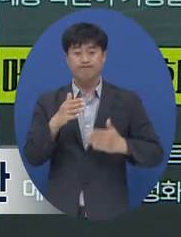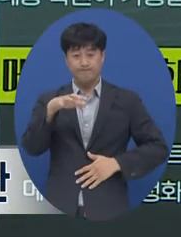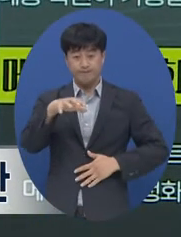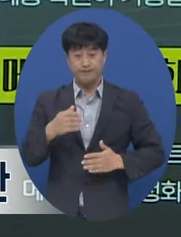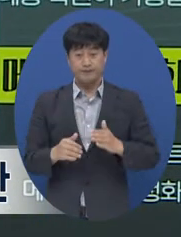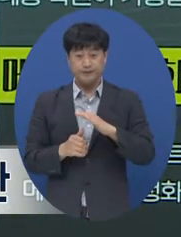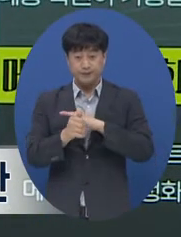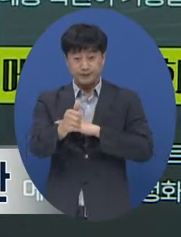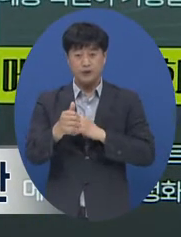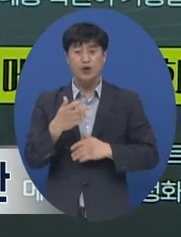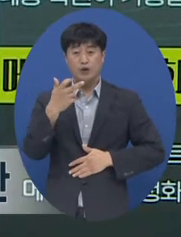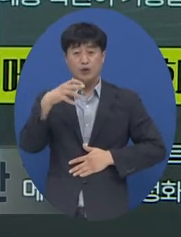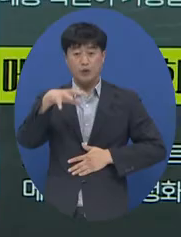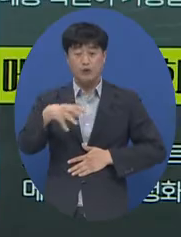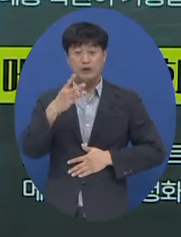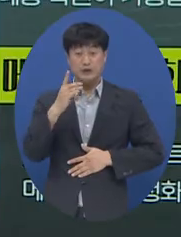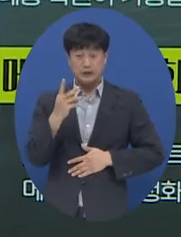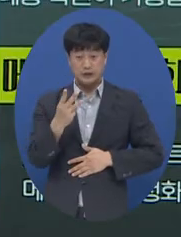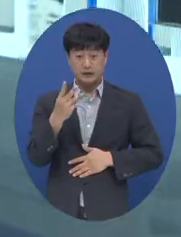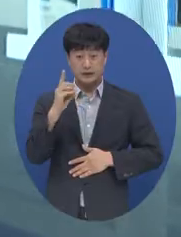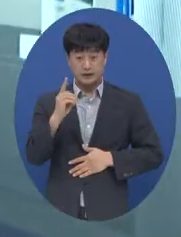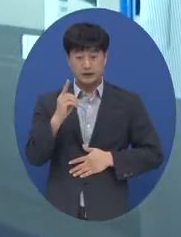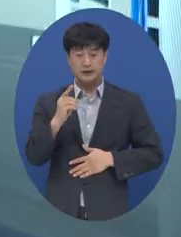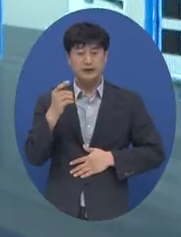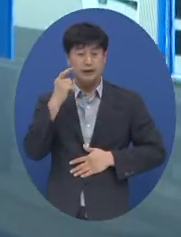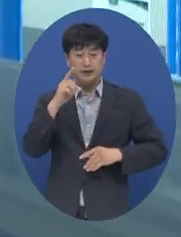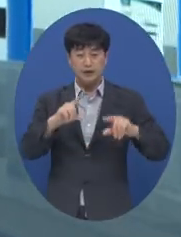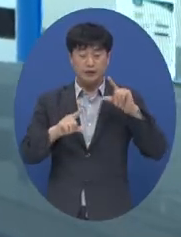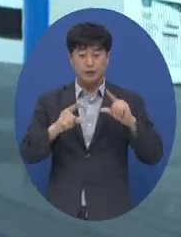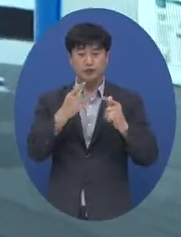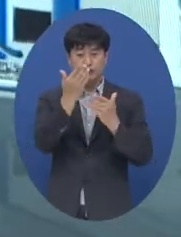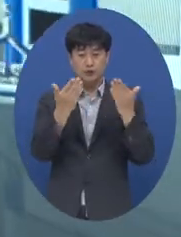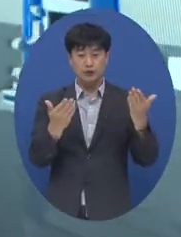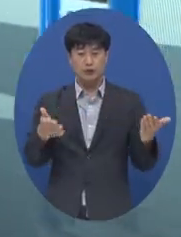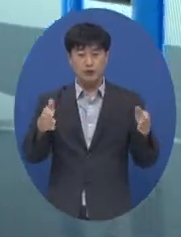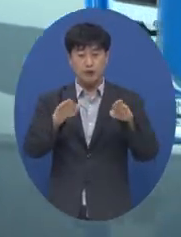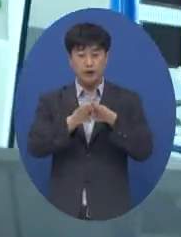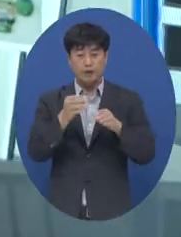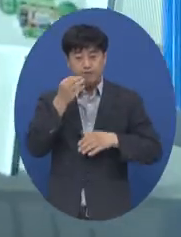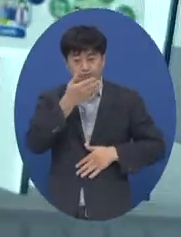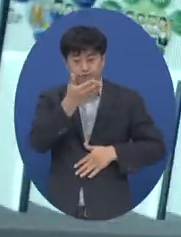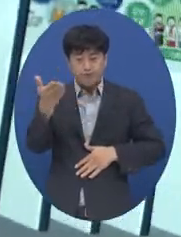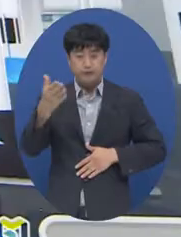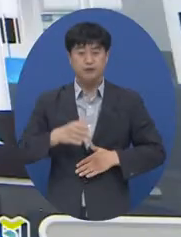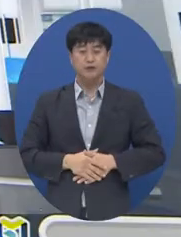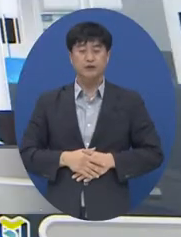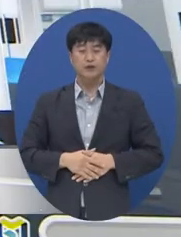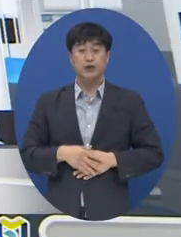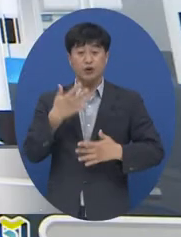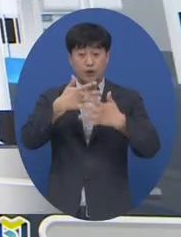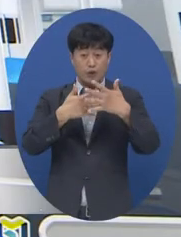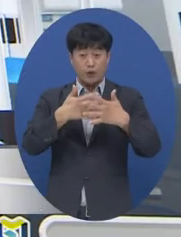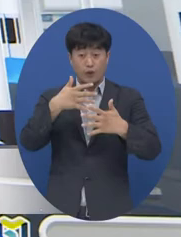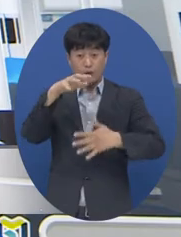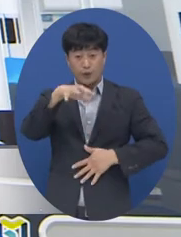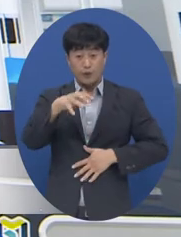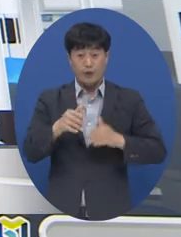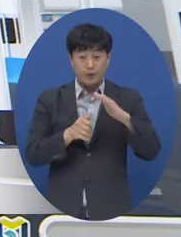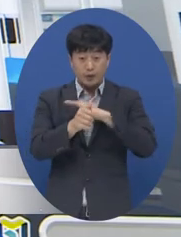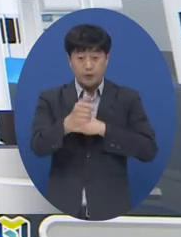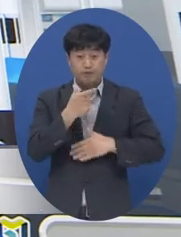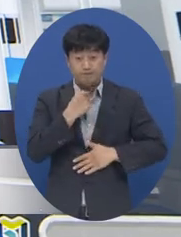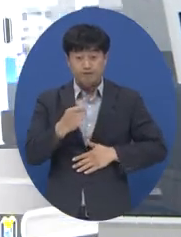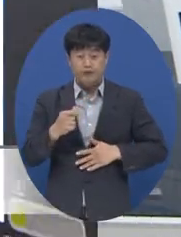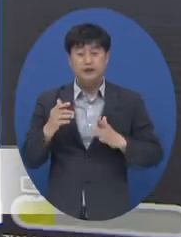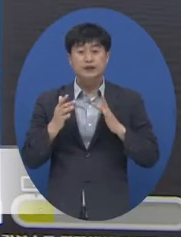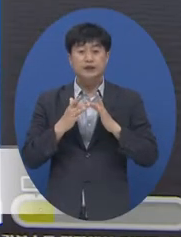한건데 10일 곳곳에 3d 가상 전 시간이 눈앞에 펼쳐집니다 영화관에 가고 싶거나